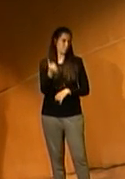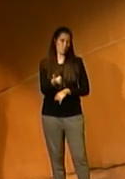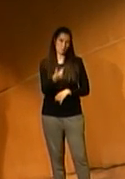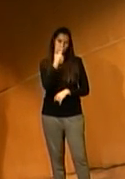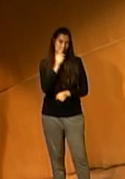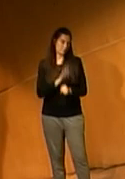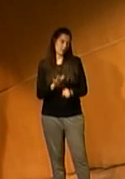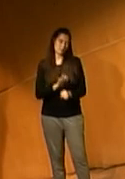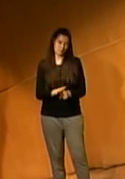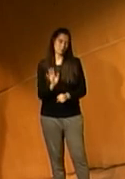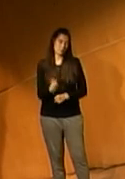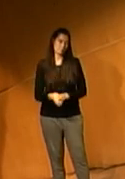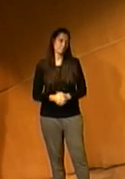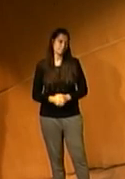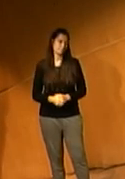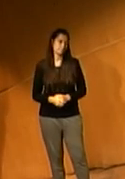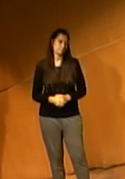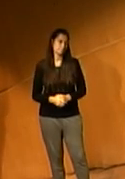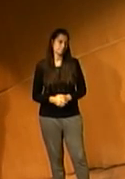assez.